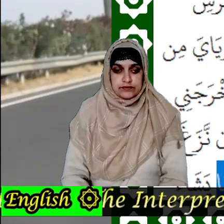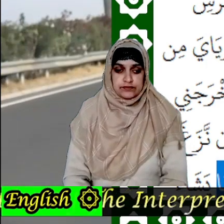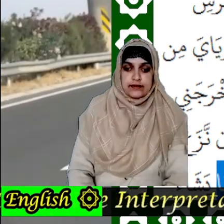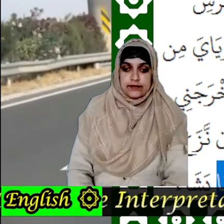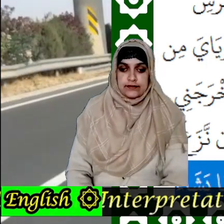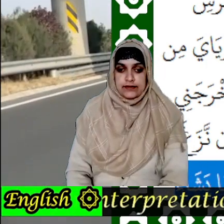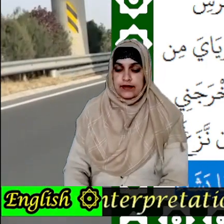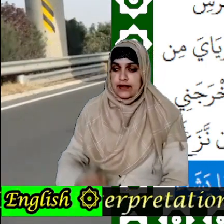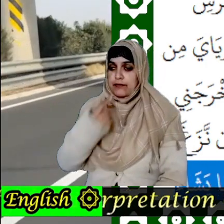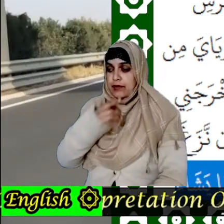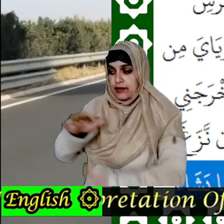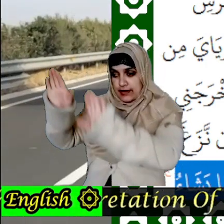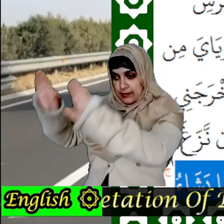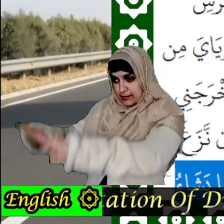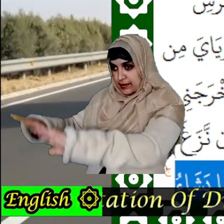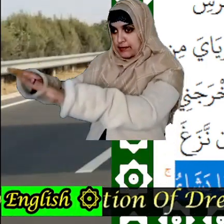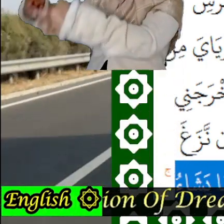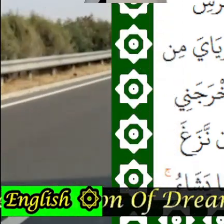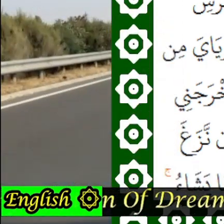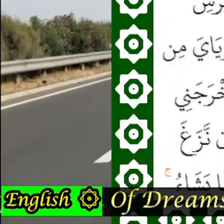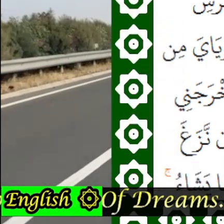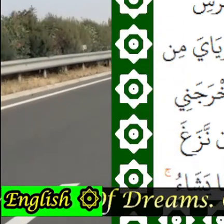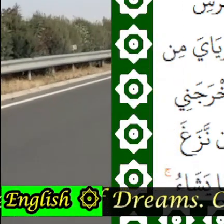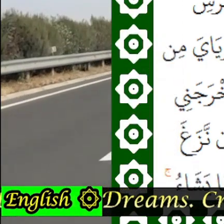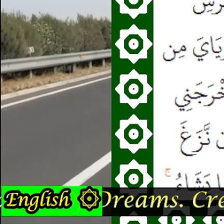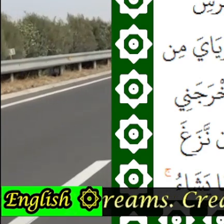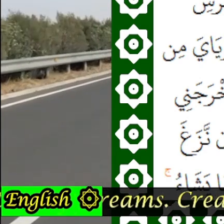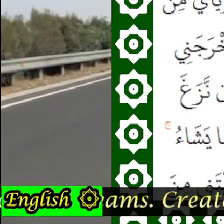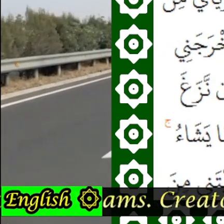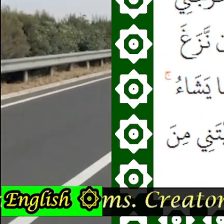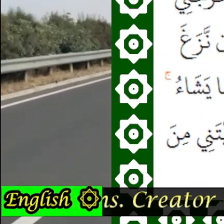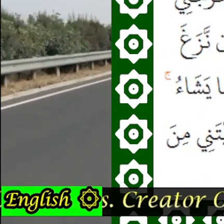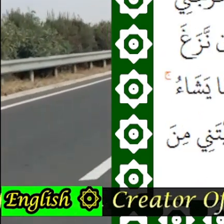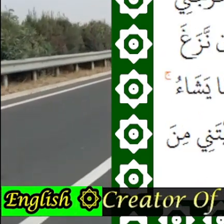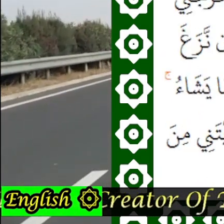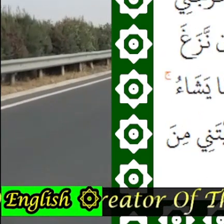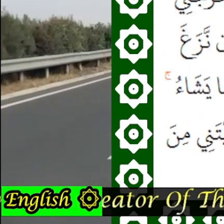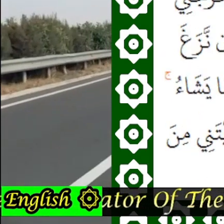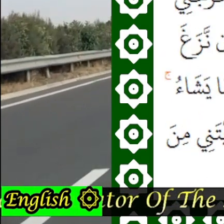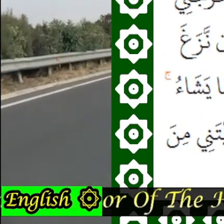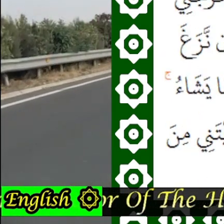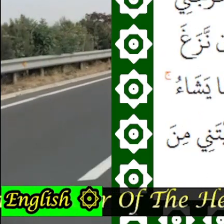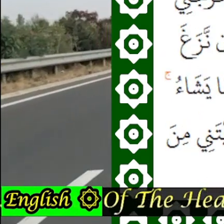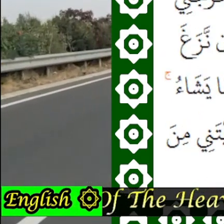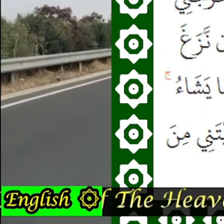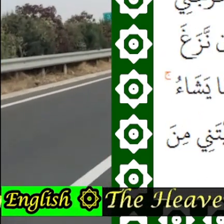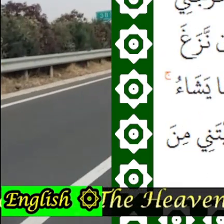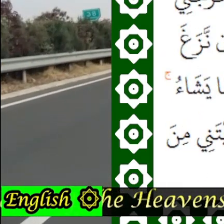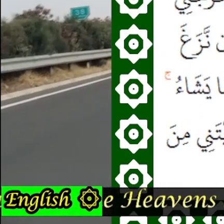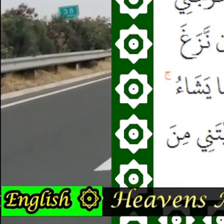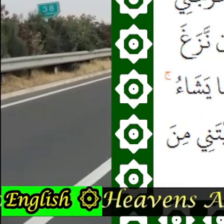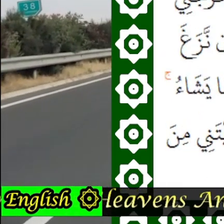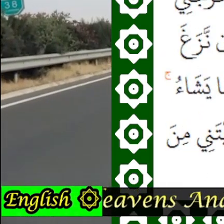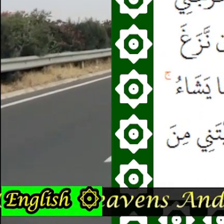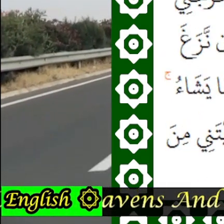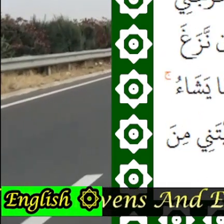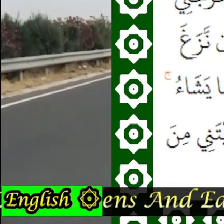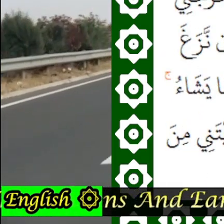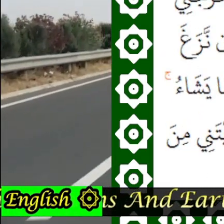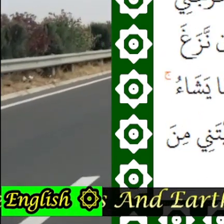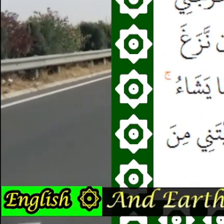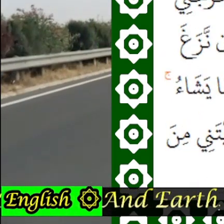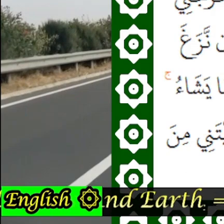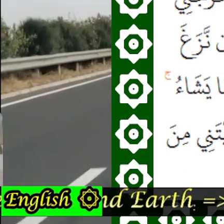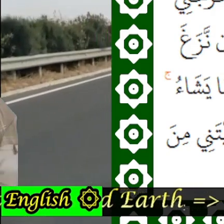ربي لطيف ربي كورا من نسار قبانا لما يشاء وانفرهن در قبا إنه هو العليم